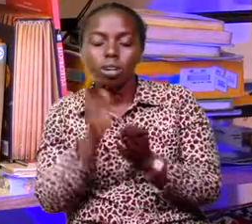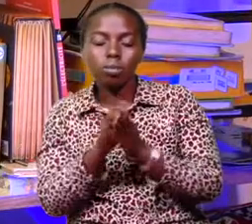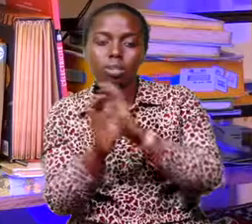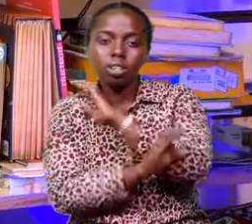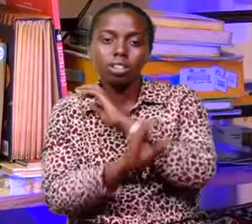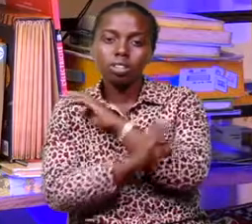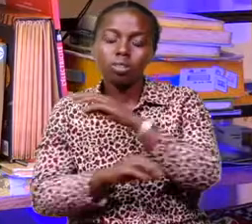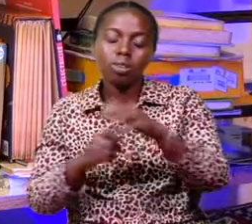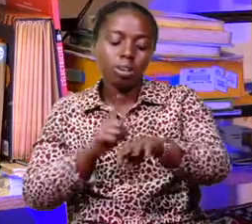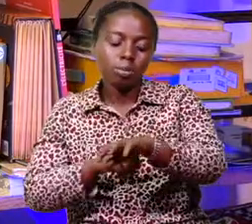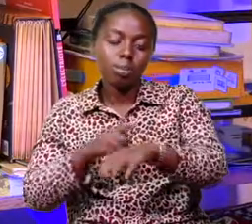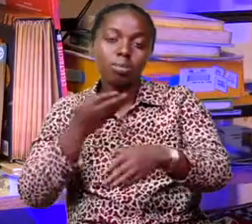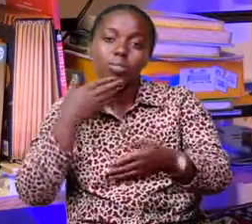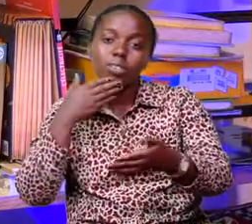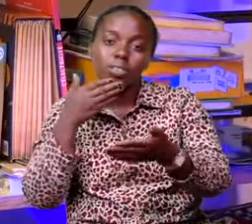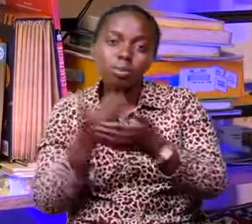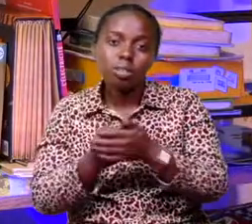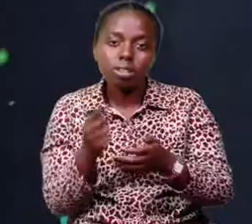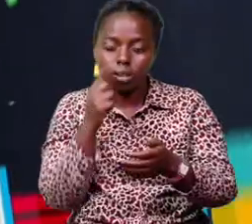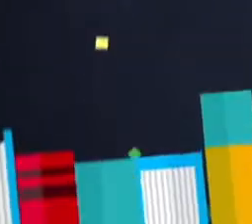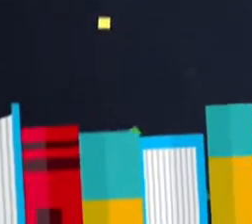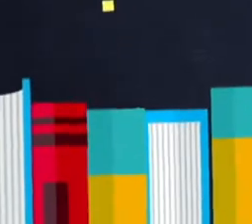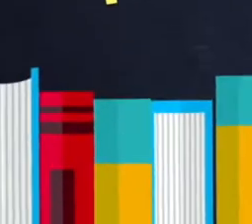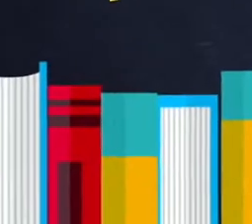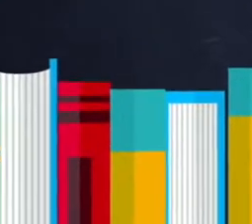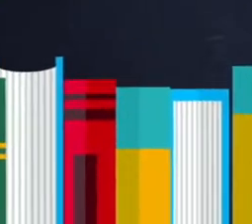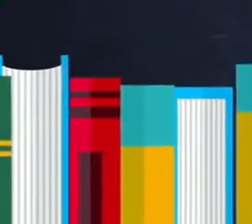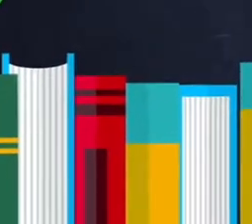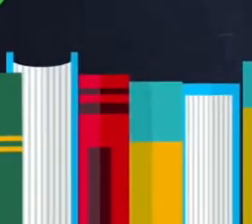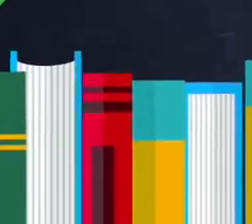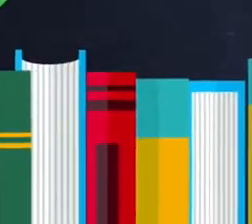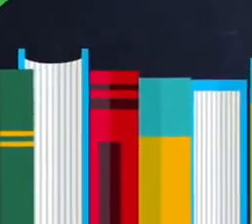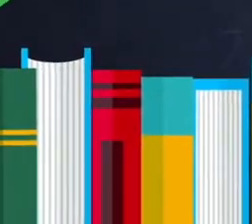ikiganiro soma some Bye bye, naho